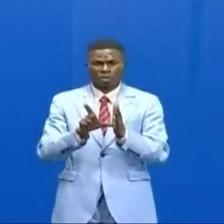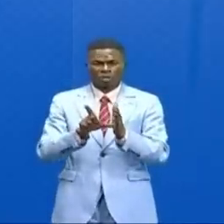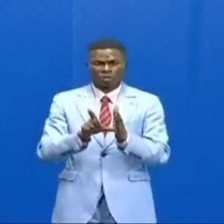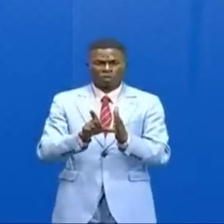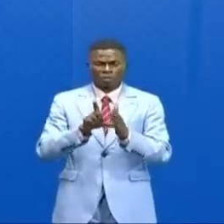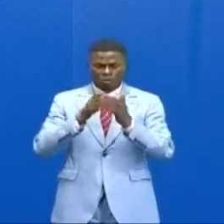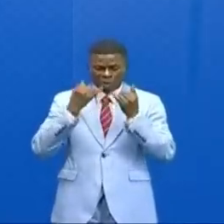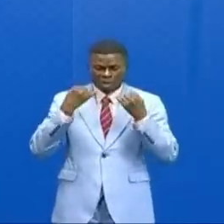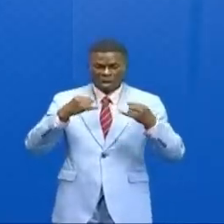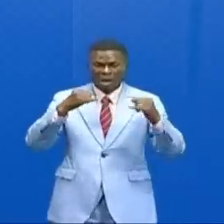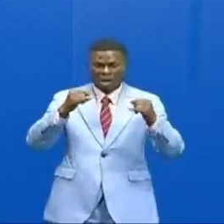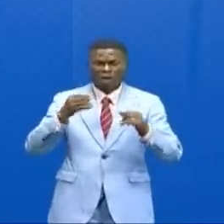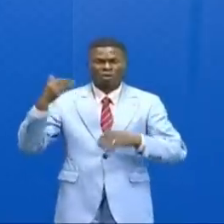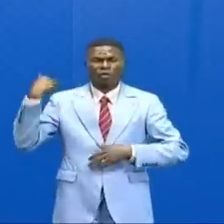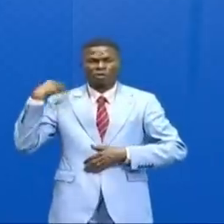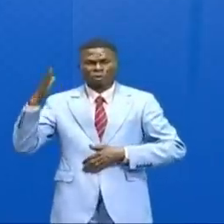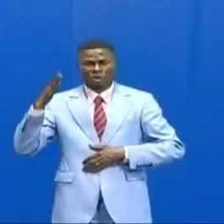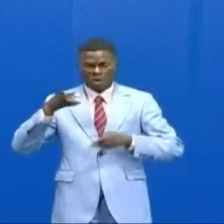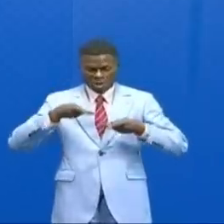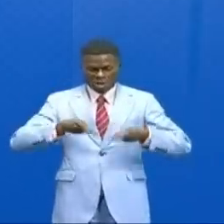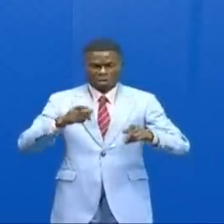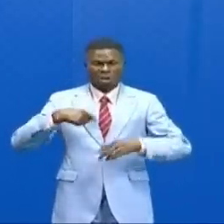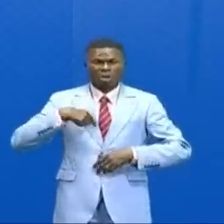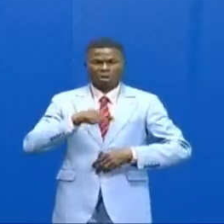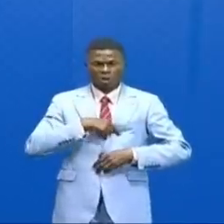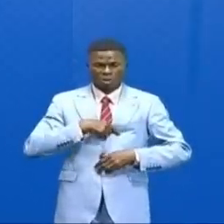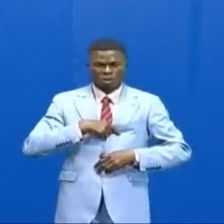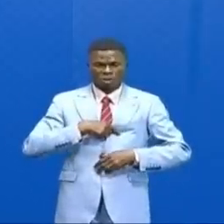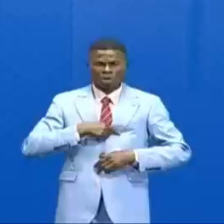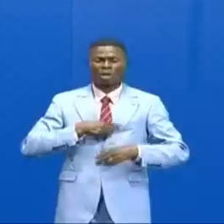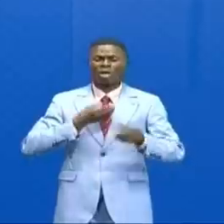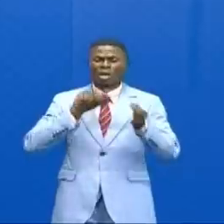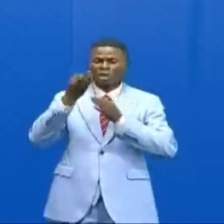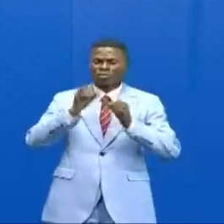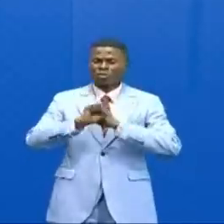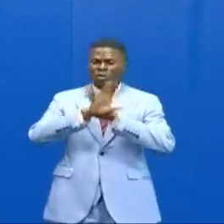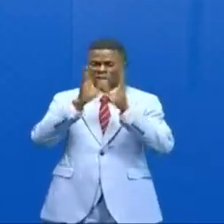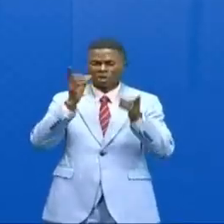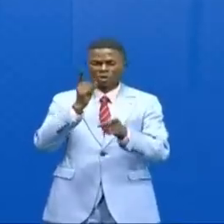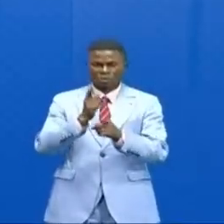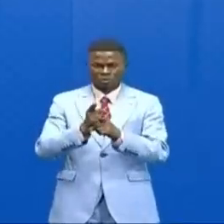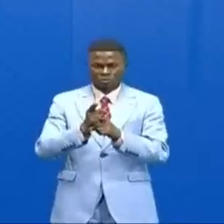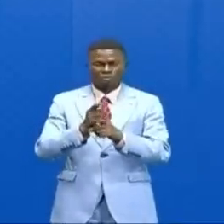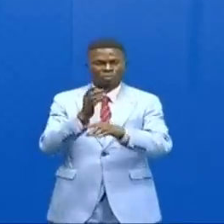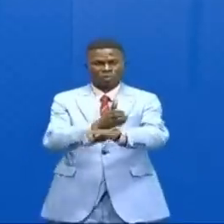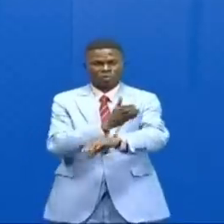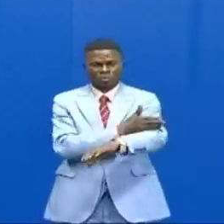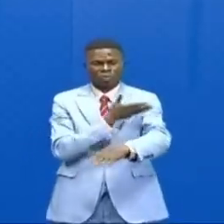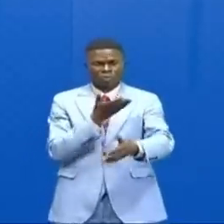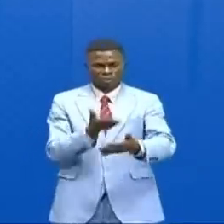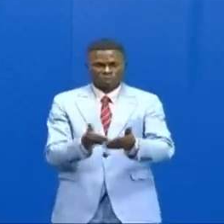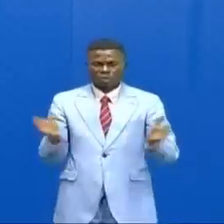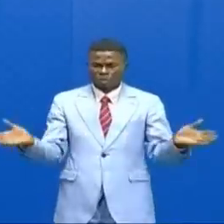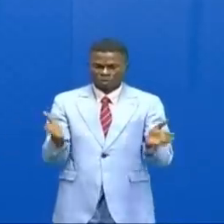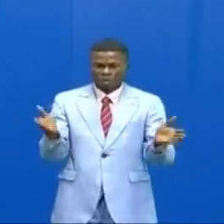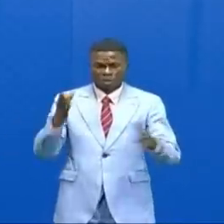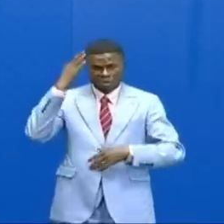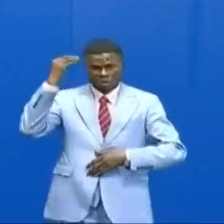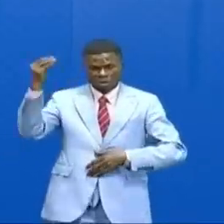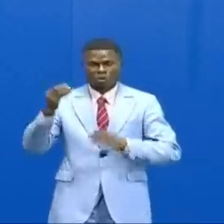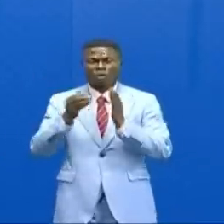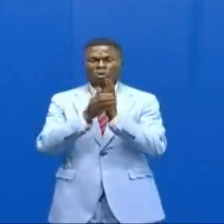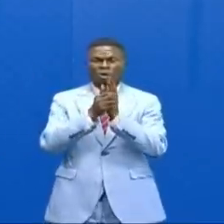à l'information publique nous permettra de faire un bond significatif. Cette avancée renforce